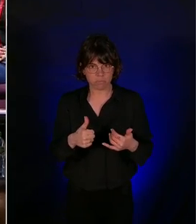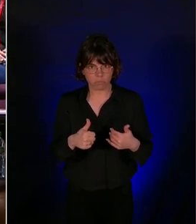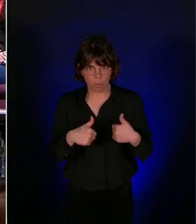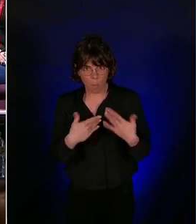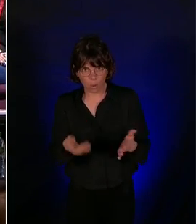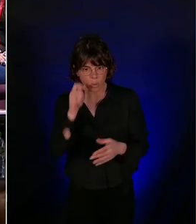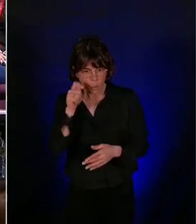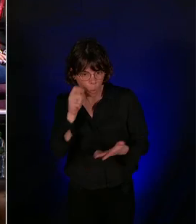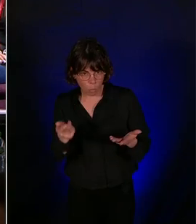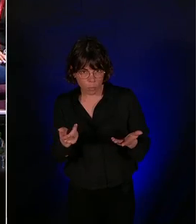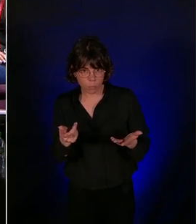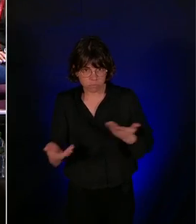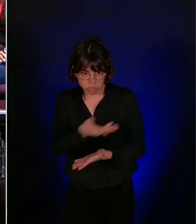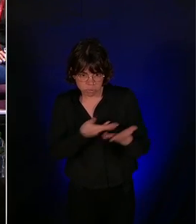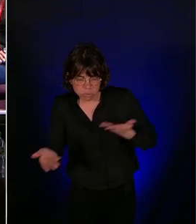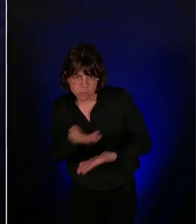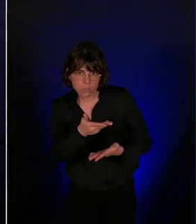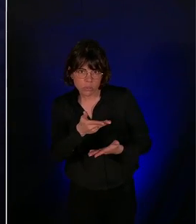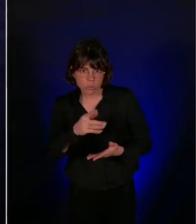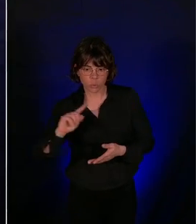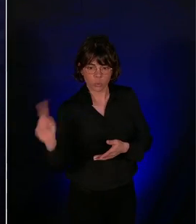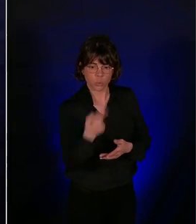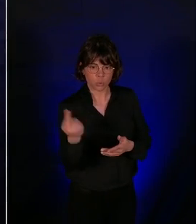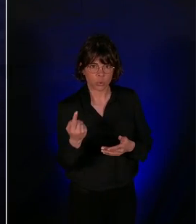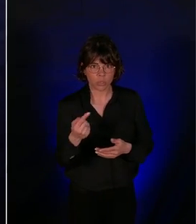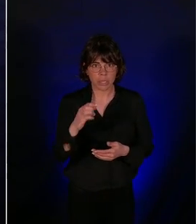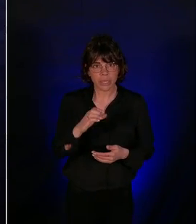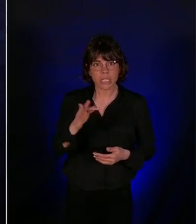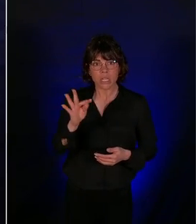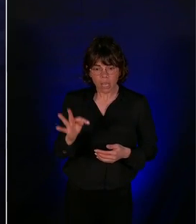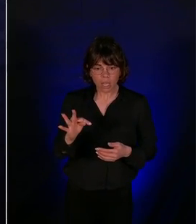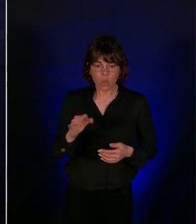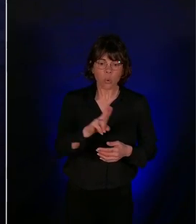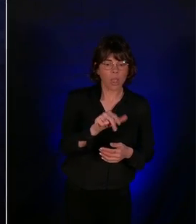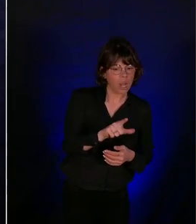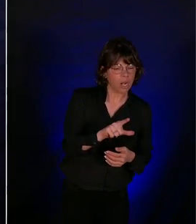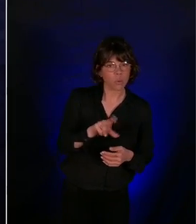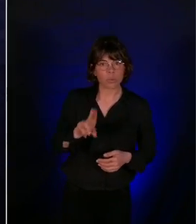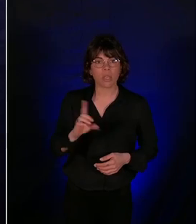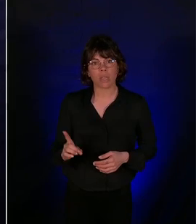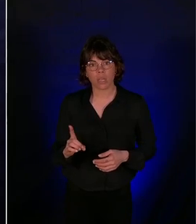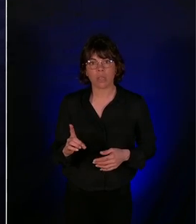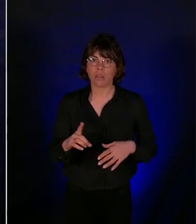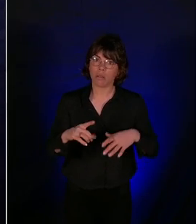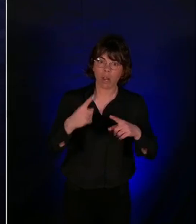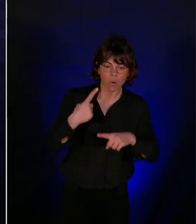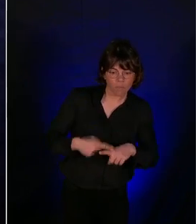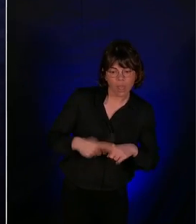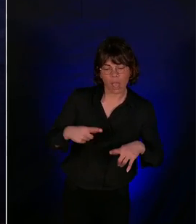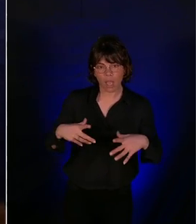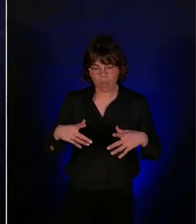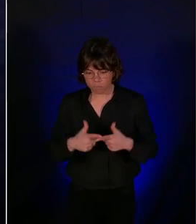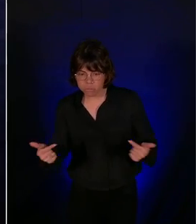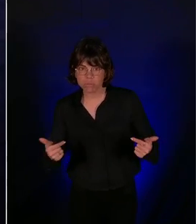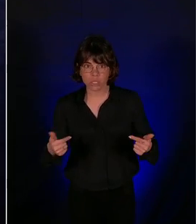mis en place pour que chacun à chaque niveau de la CGT que ça soit de l'UL l'UD à la confd et pareil du